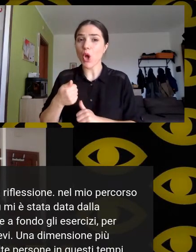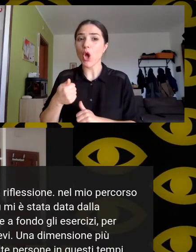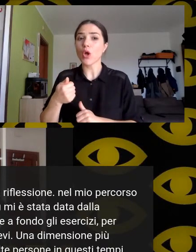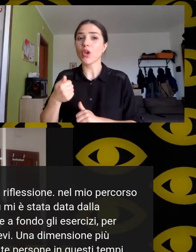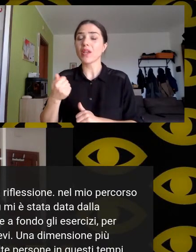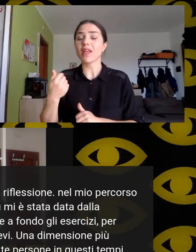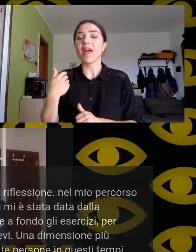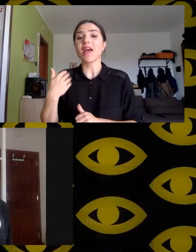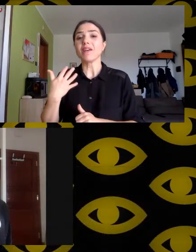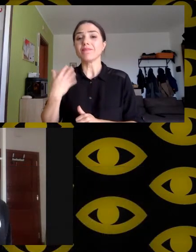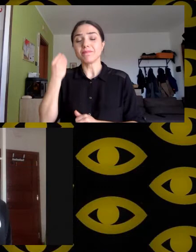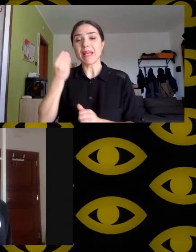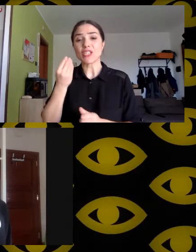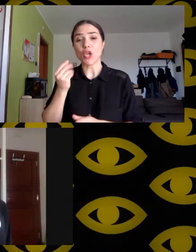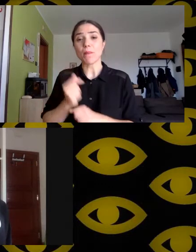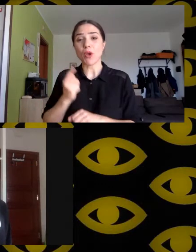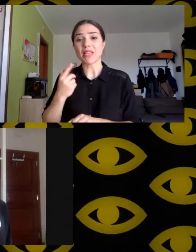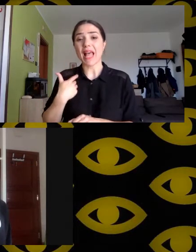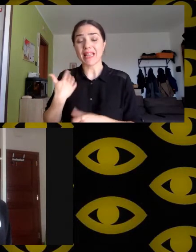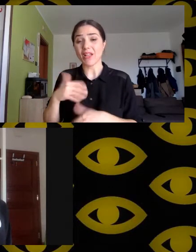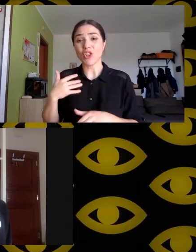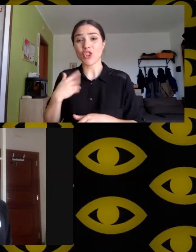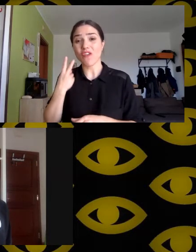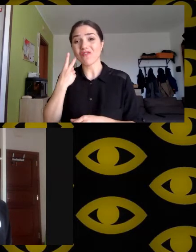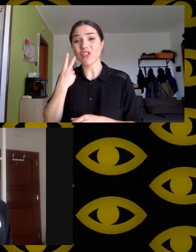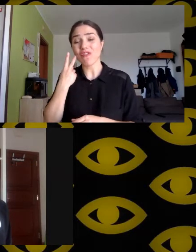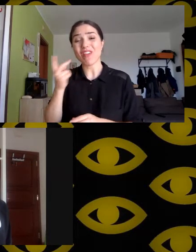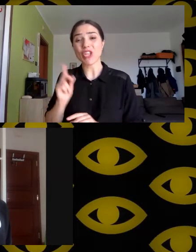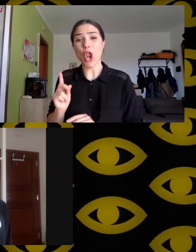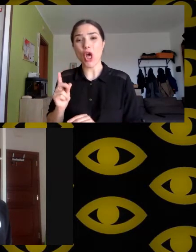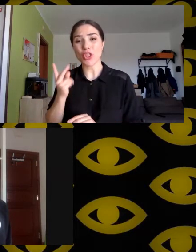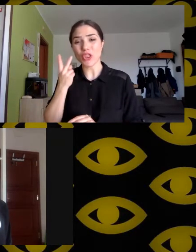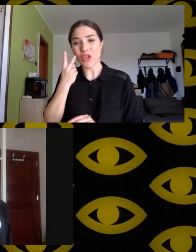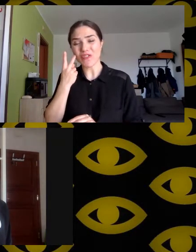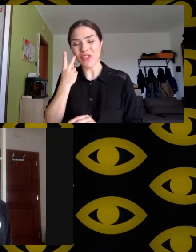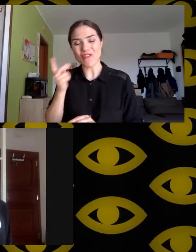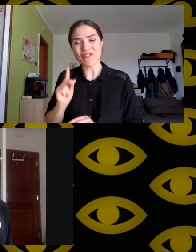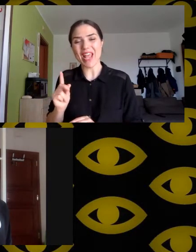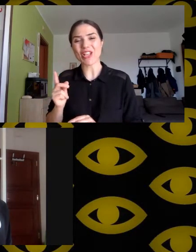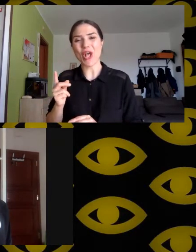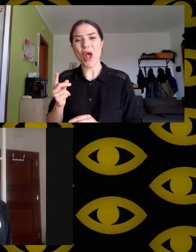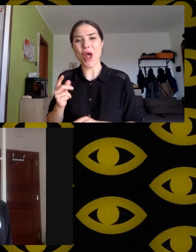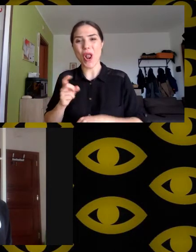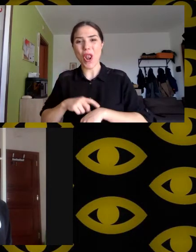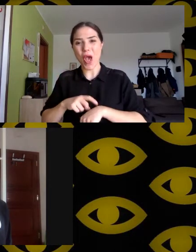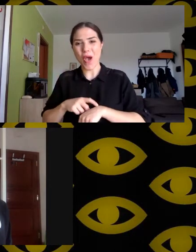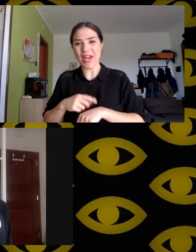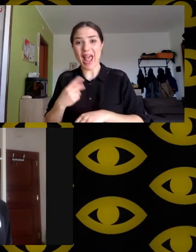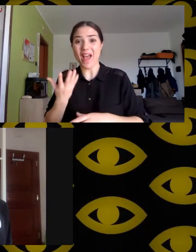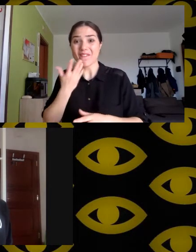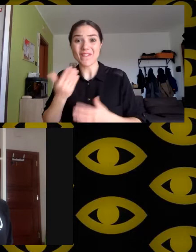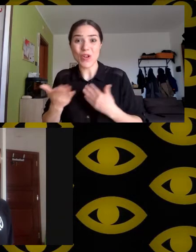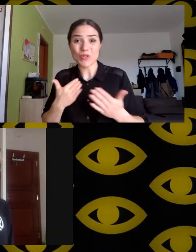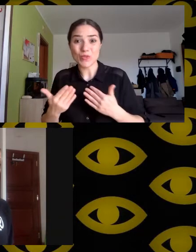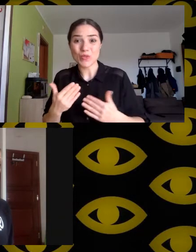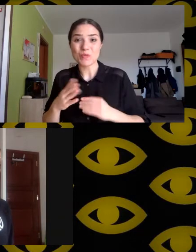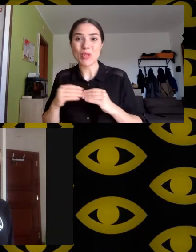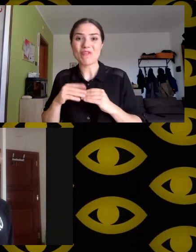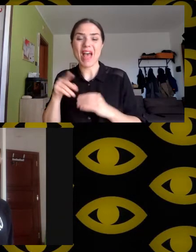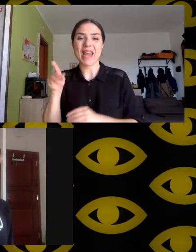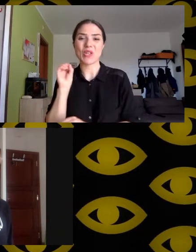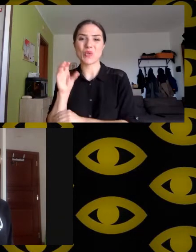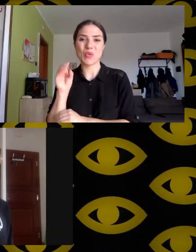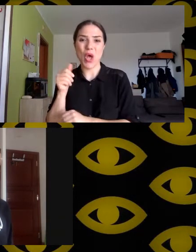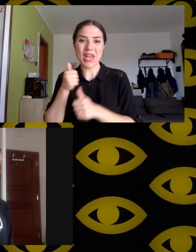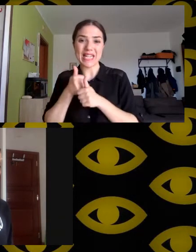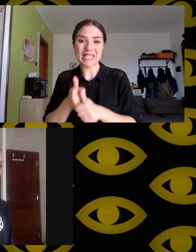i tuoi tutorial. Grande, grazie, grazie, veramente grazie. Guarda, ragazzi, non vedo l'ora di